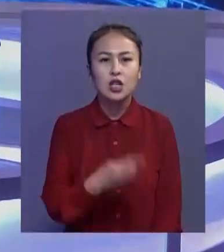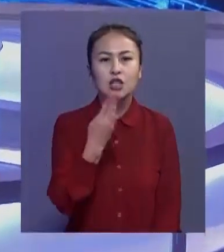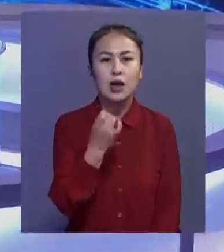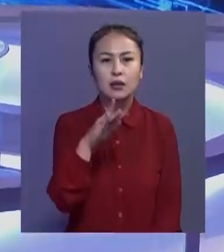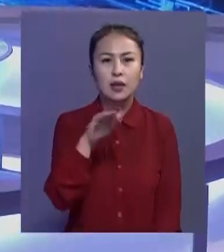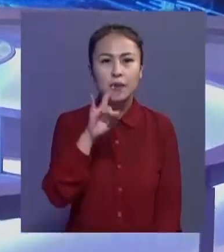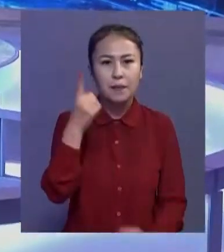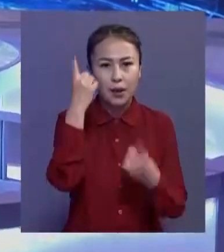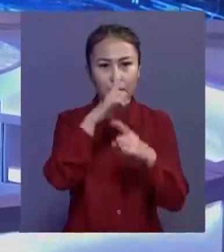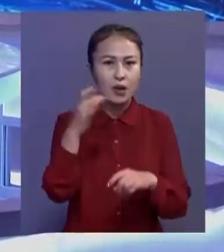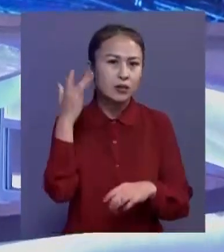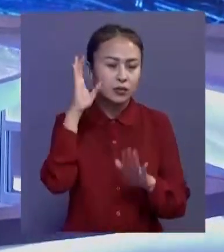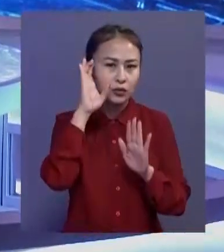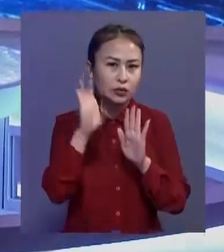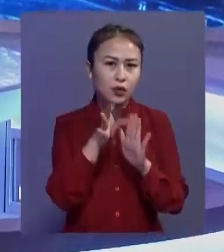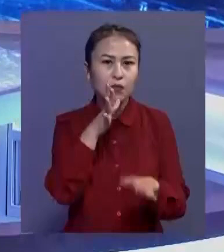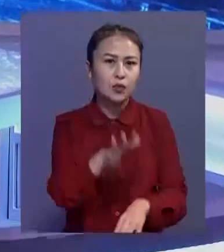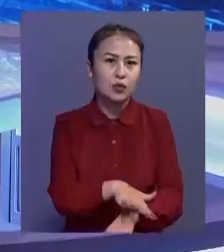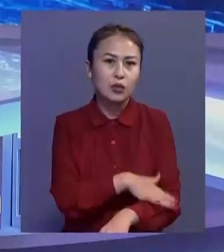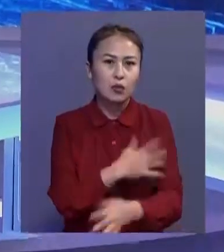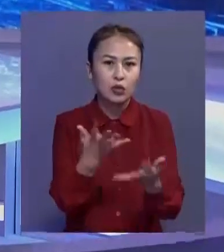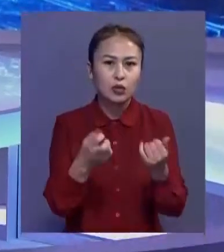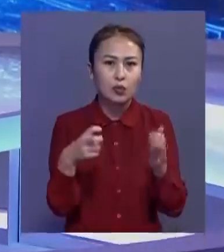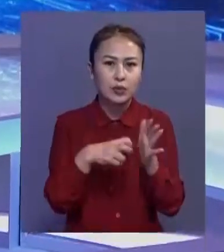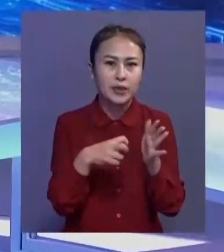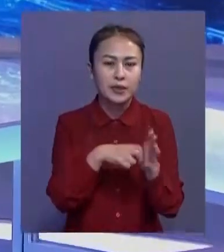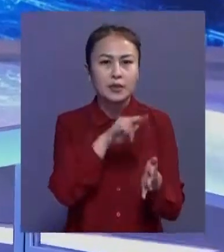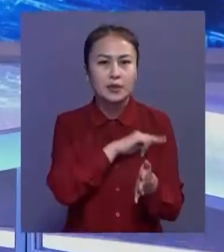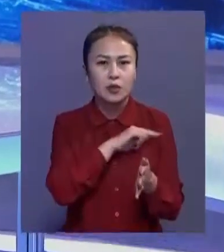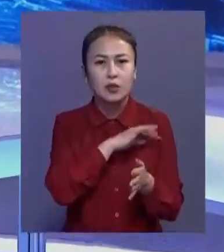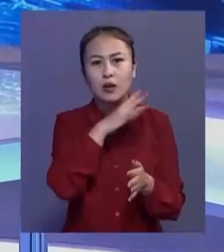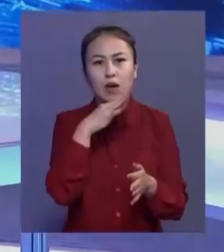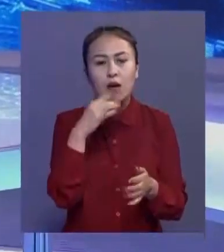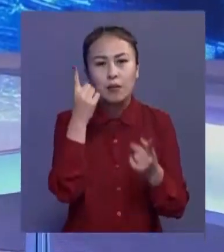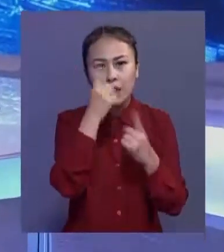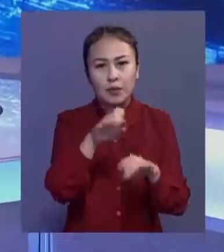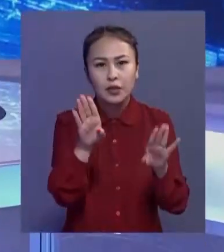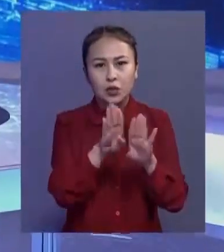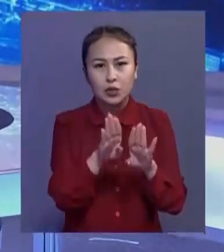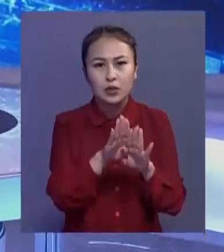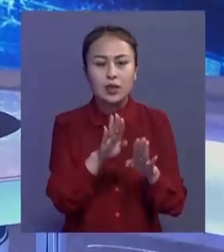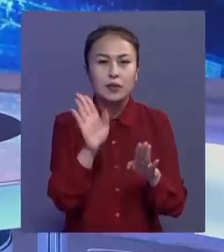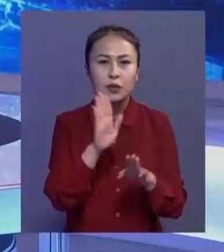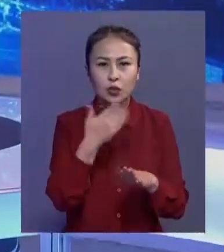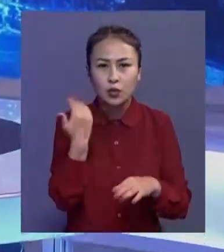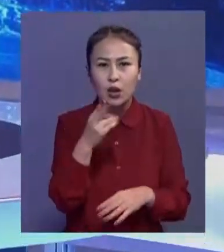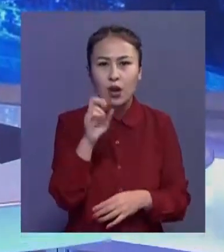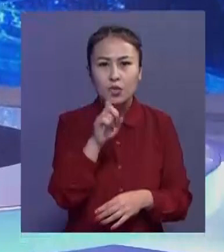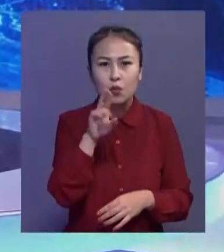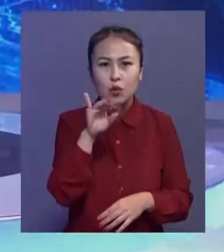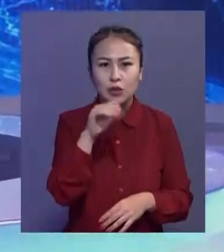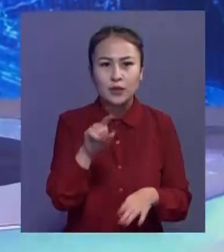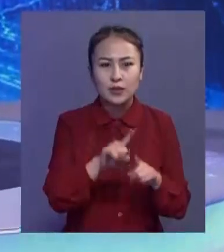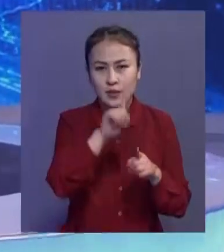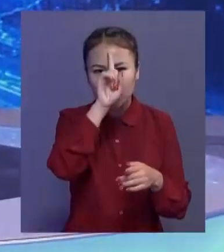Шартараптан хабар алғызып, қалағаныңды көп ұзатпай қолыңа ұстататын пошта қызметіне сын көбейді. Хабарлама да жоқ, сәлемдеме де жоқ.